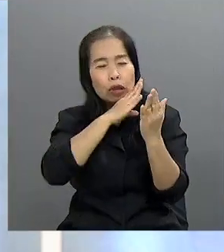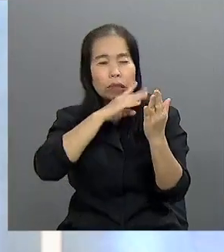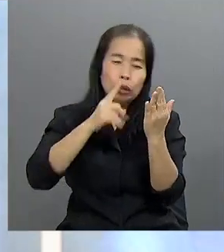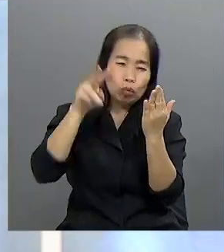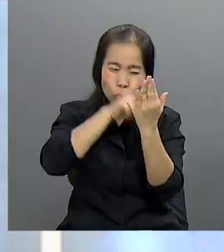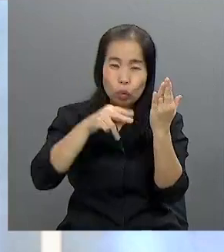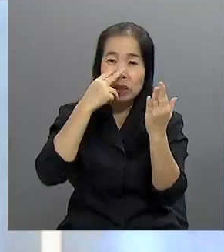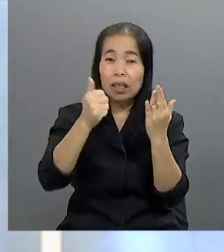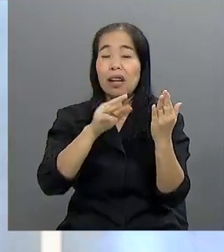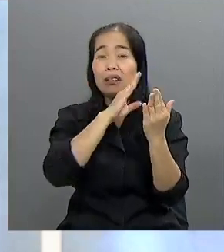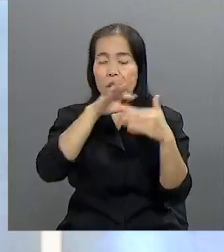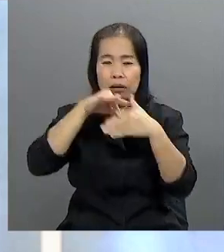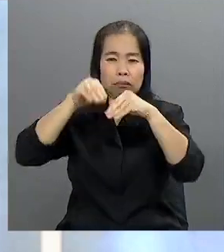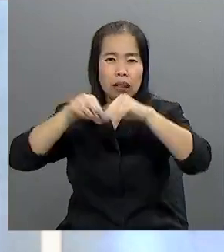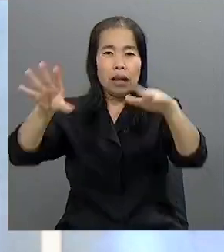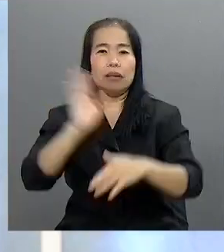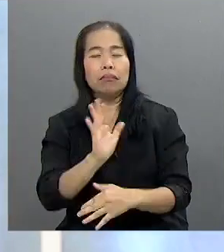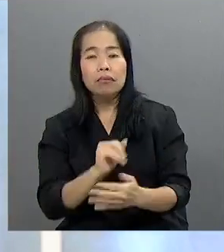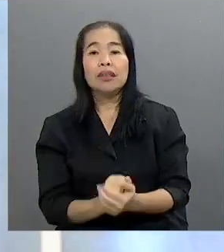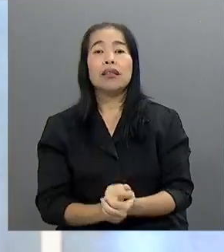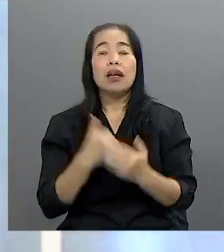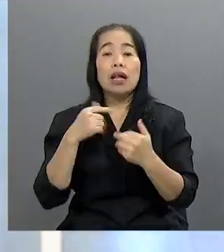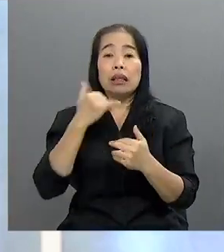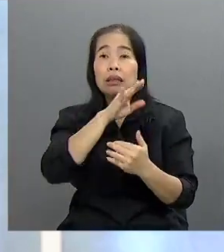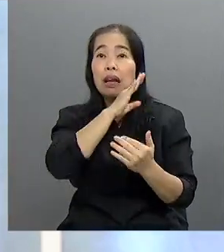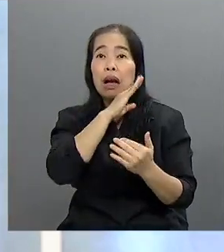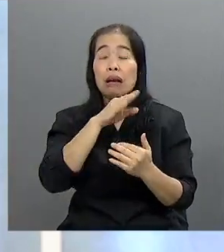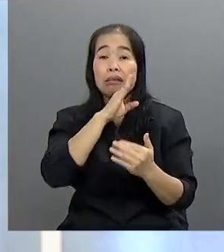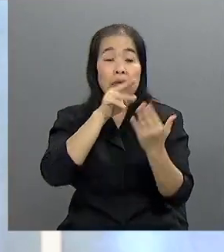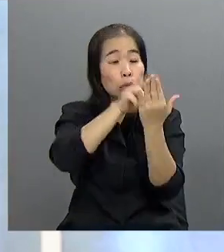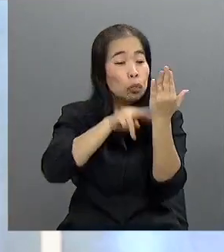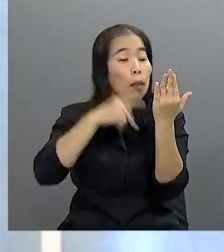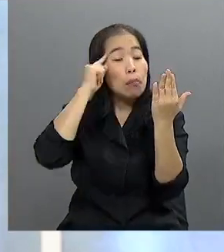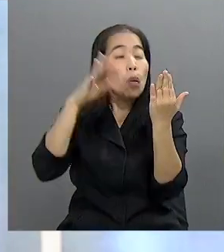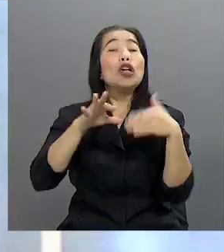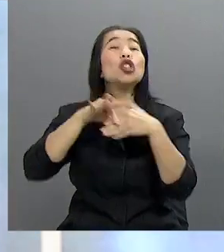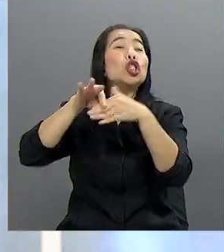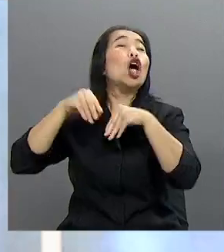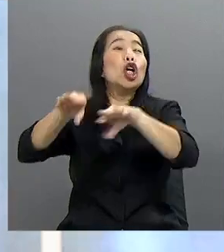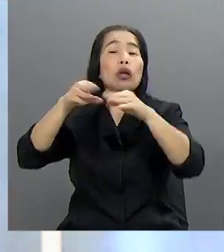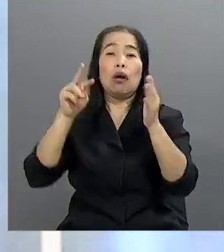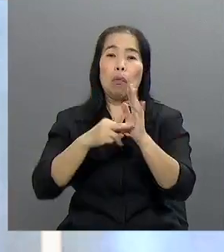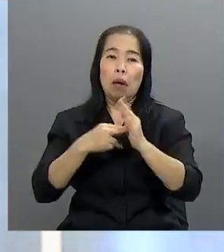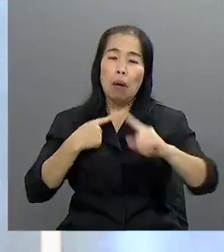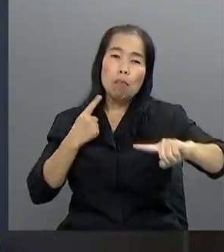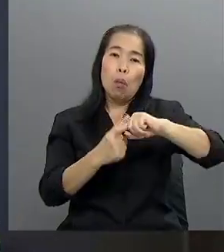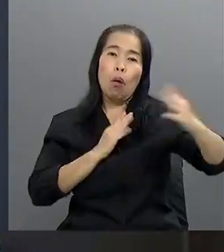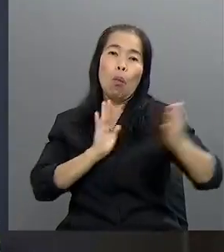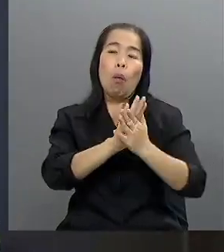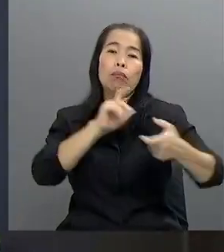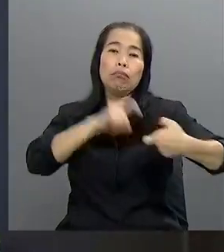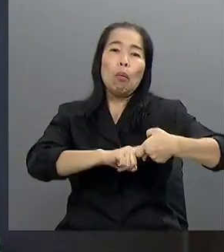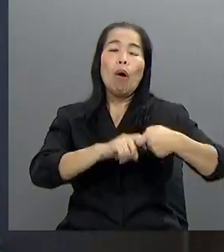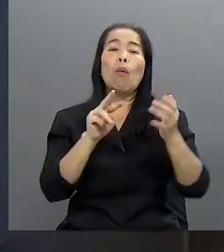ความเพิ่มเติมเนี่ยคุณผู้ชมอาจจะมีความผิดฐานในการเข้านำเข้าข้อมูลอันเป็นเท็จสู่ระบบคอมพิวเตอร์เหมือนกันนะคร ับดังนั้นอะไร